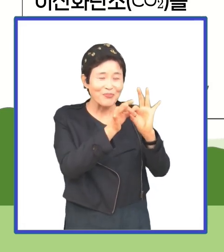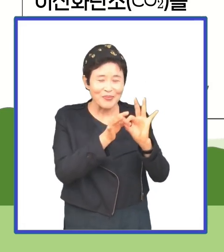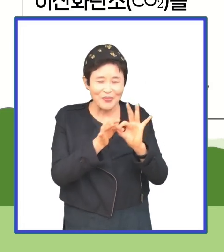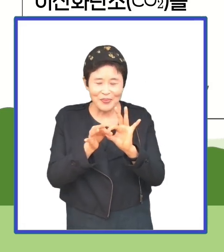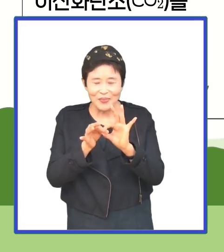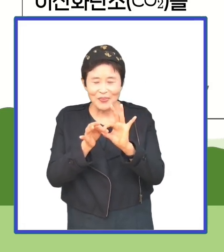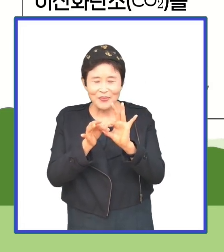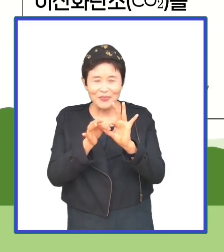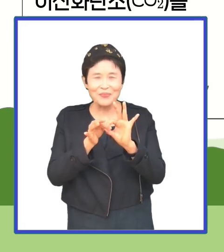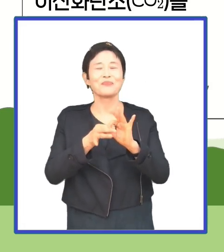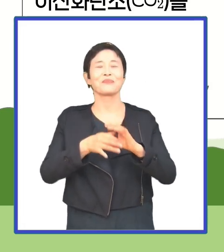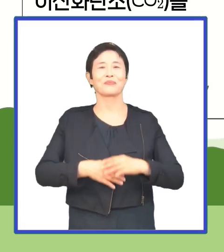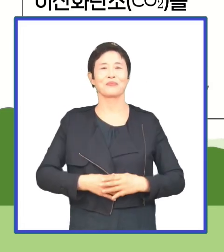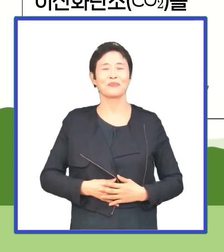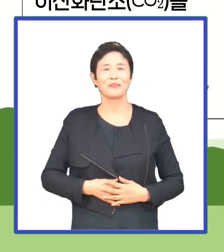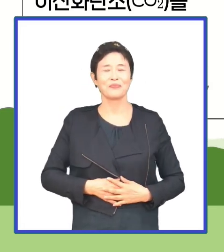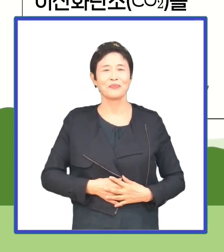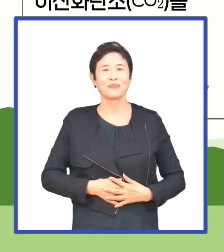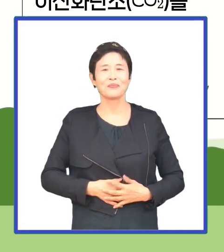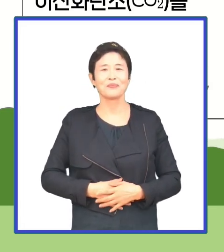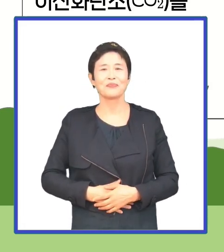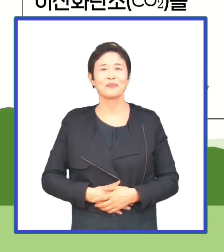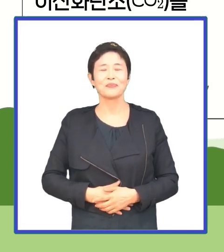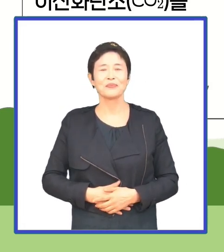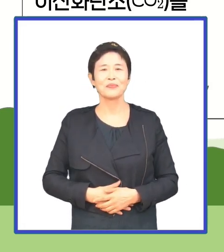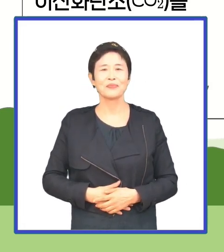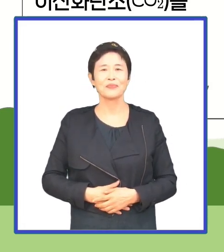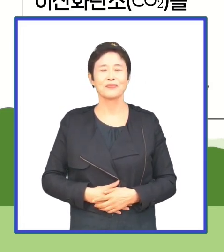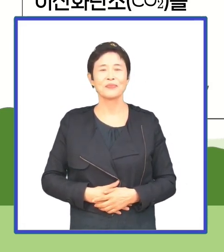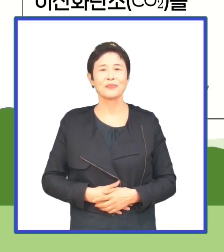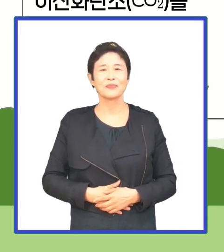거예요. 수정 선생님 나와주세요.